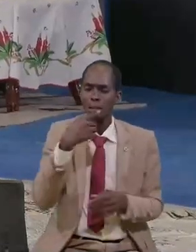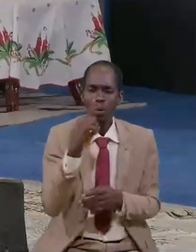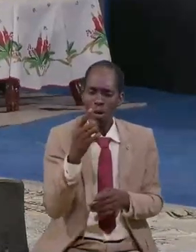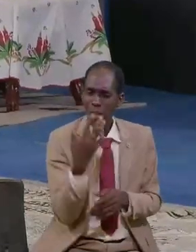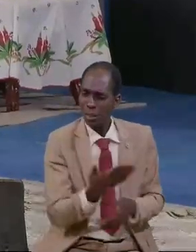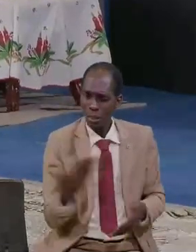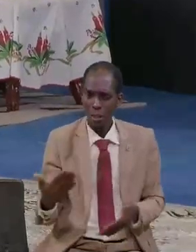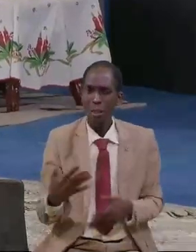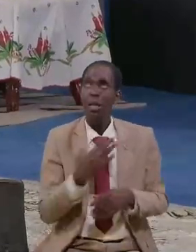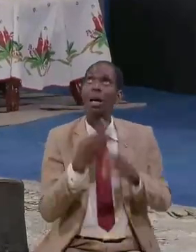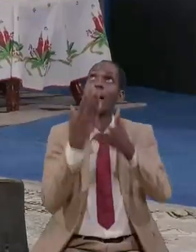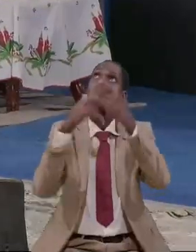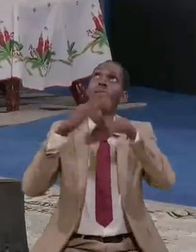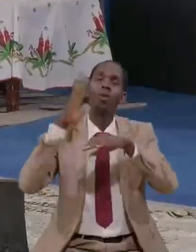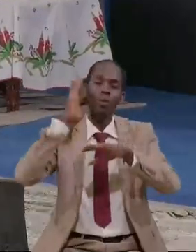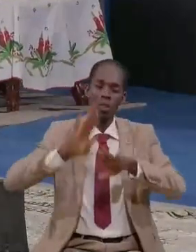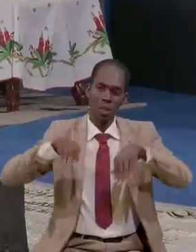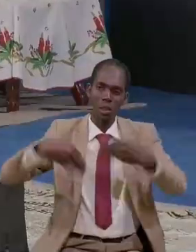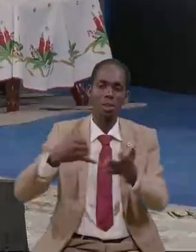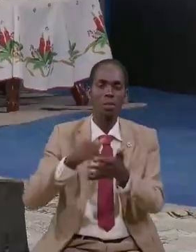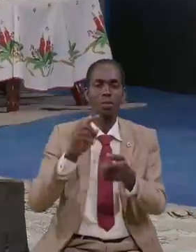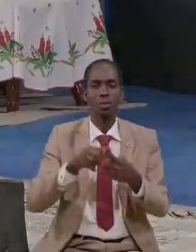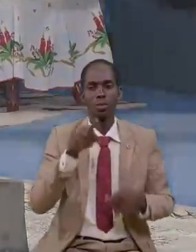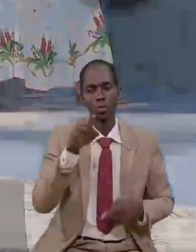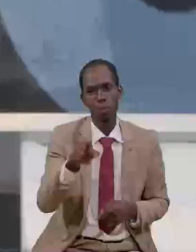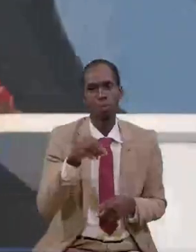et le ciel va confirmer.